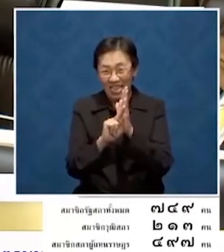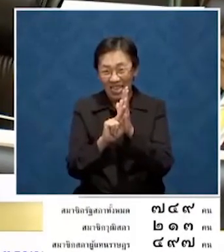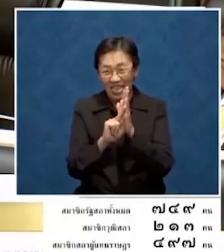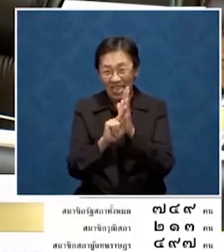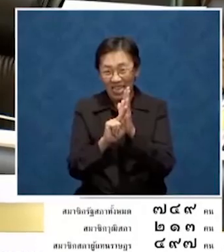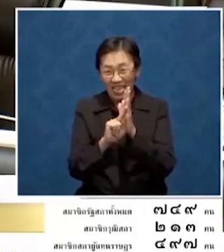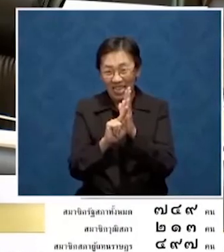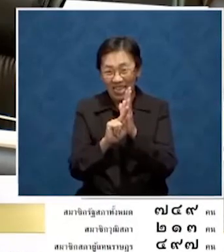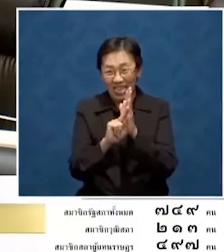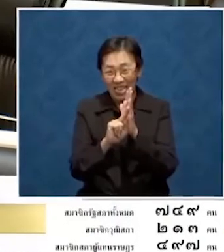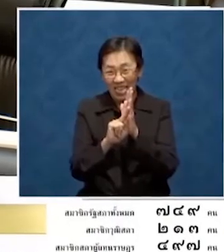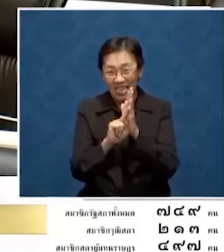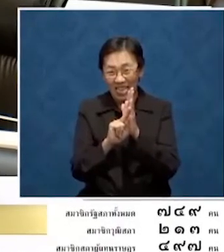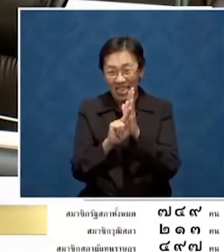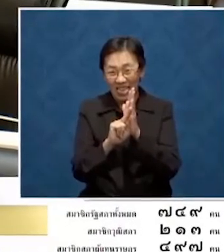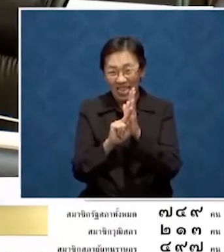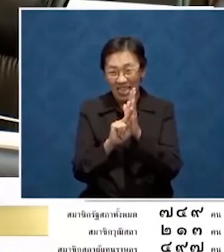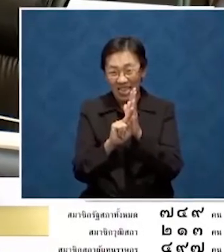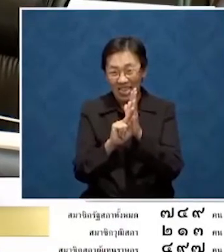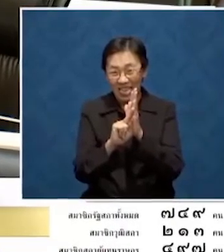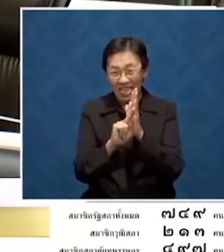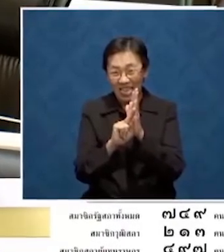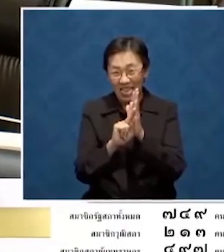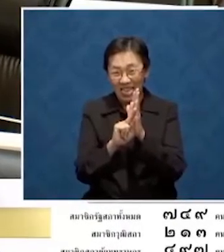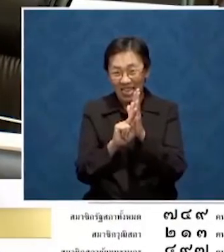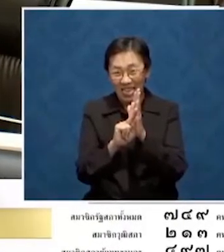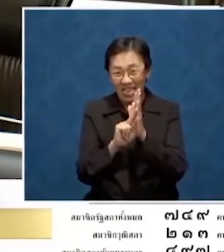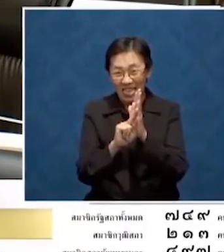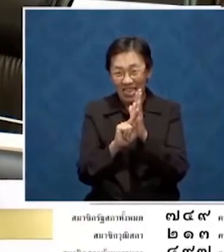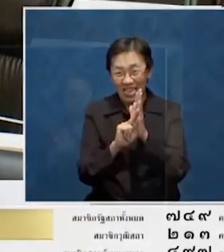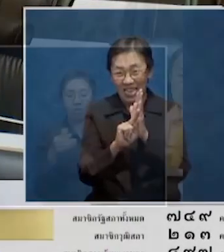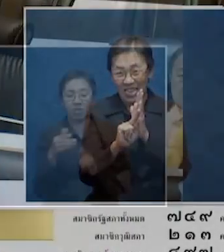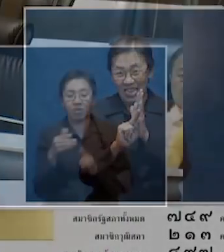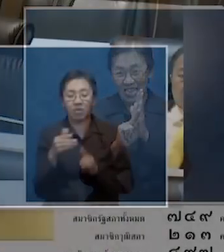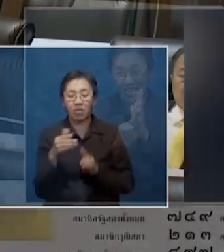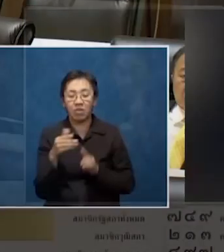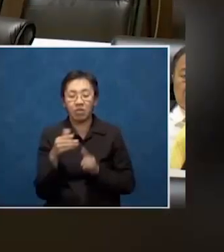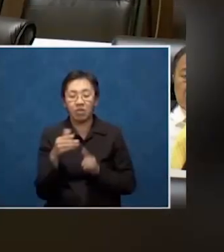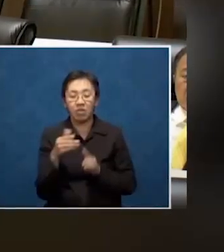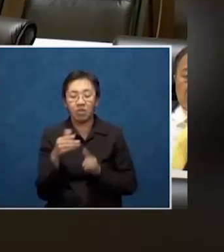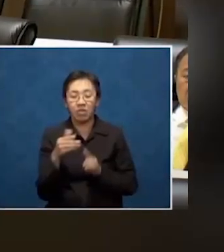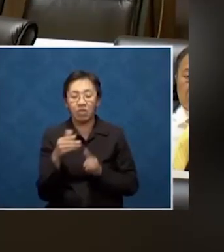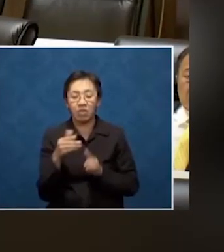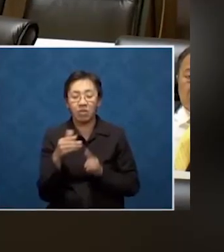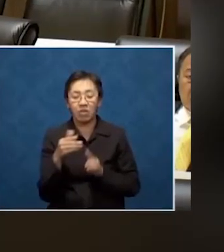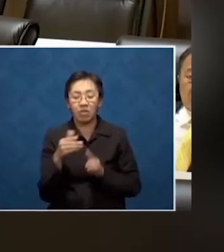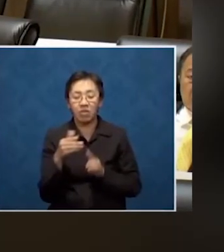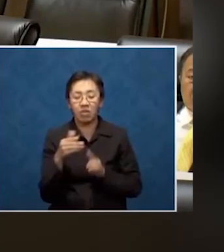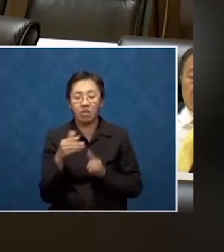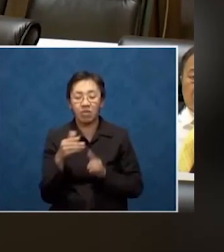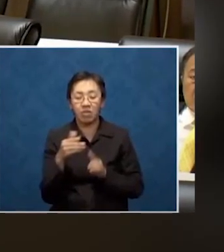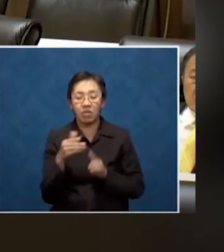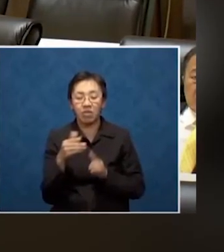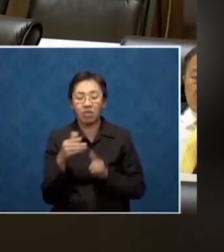ผู้ที่งดออกเสียงได้ออกมาโพสต์ว่าตอนนี้สว.หลายๆคนกำลังรวบรวมหลักฐานเพื่อฟ้องเหล่าคน